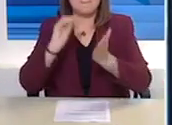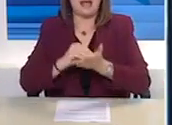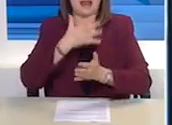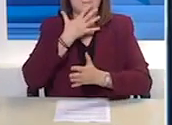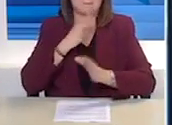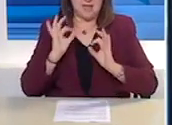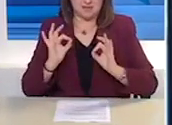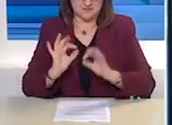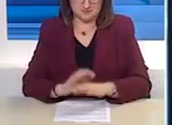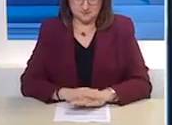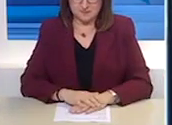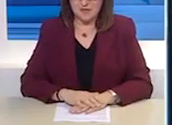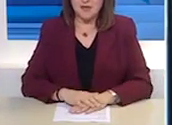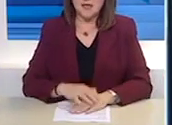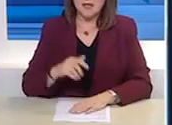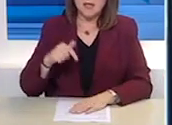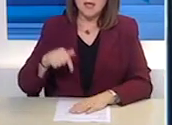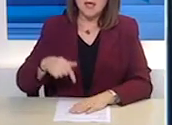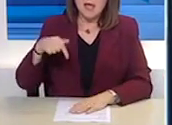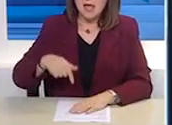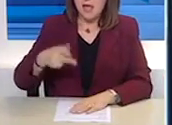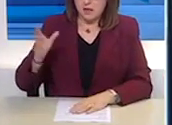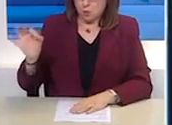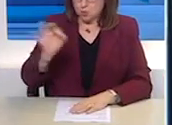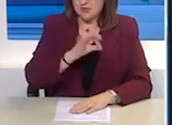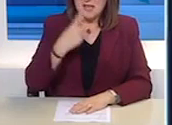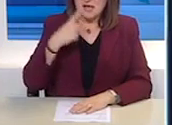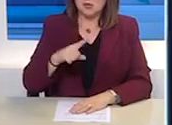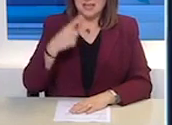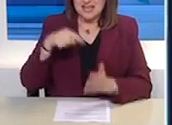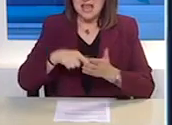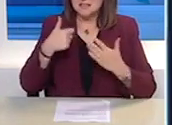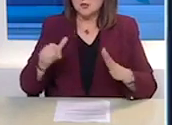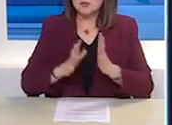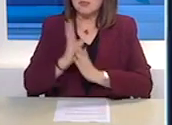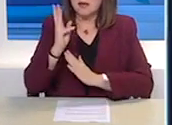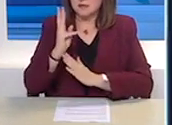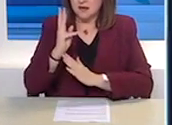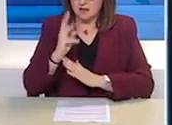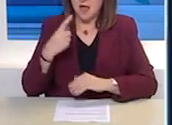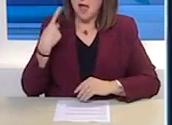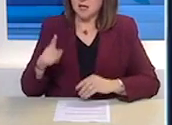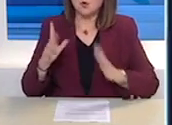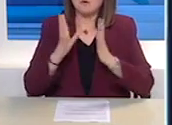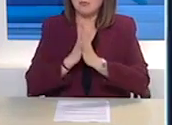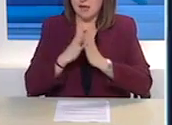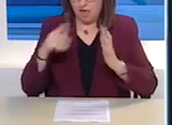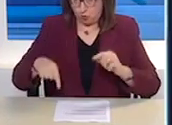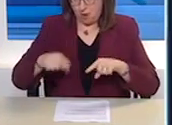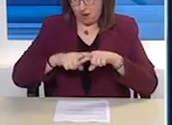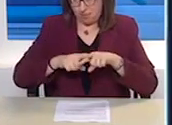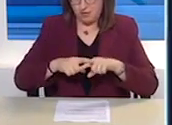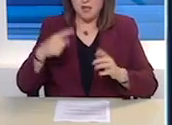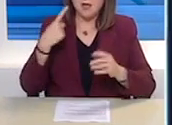είναι 1.613. 119 από τα κρούσματα αυτά αφορούν το πλοίο για το οποίο ακούσατε χθες.